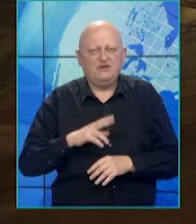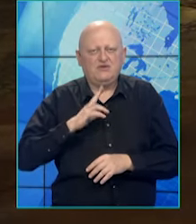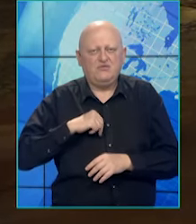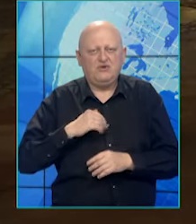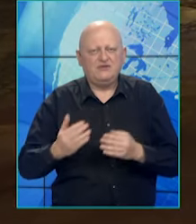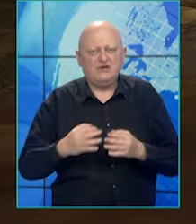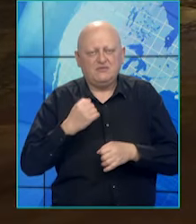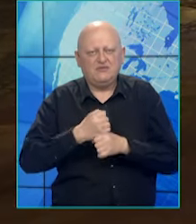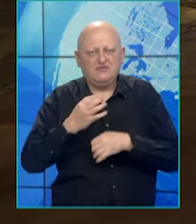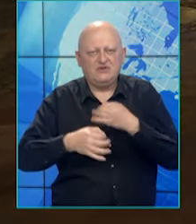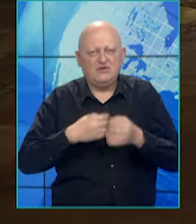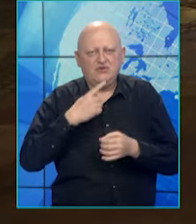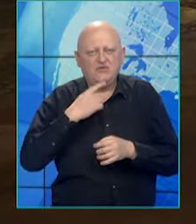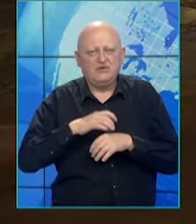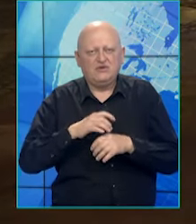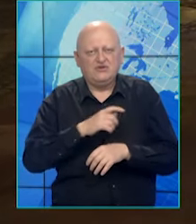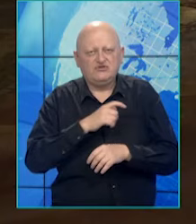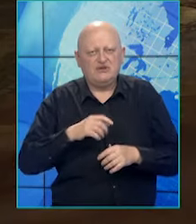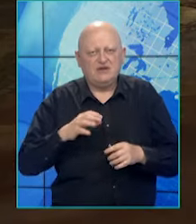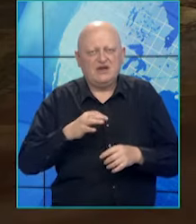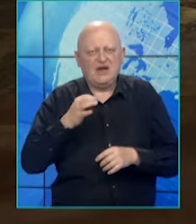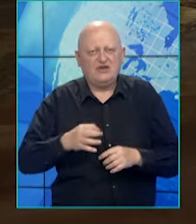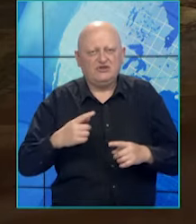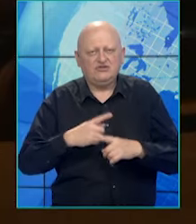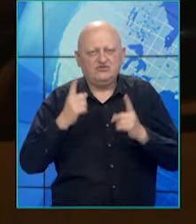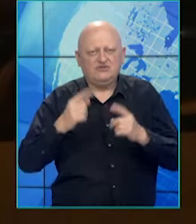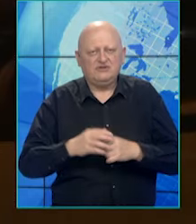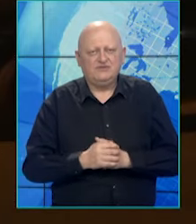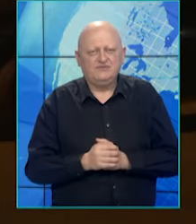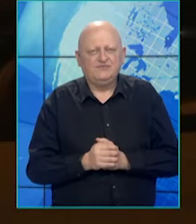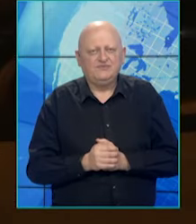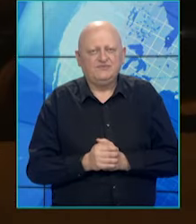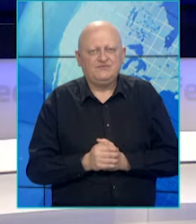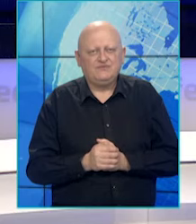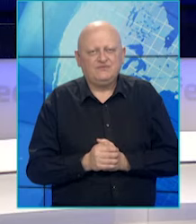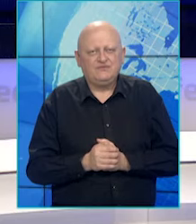informacija. Policija obavlja uviđaj kojim rukovodi dežurni kantonalni tužilac.